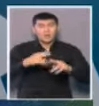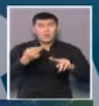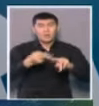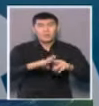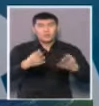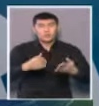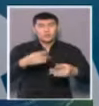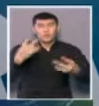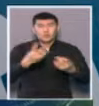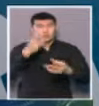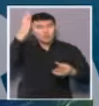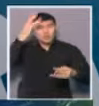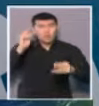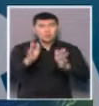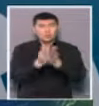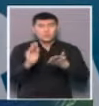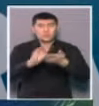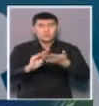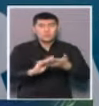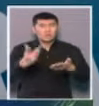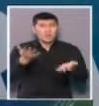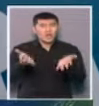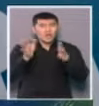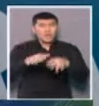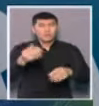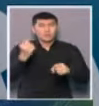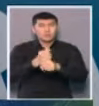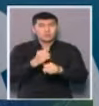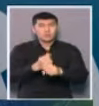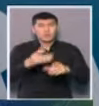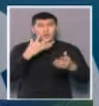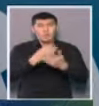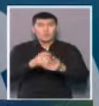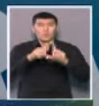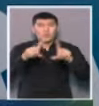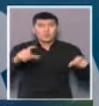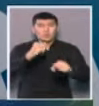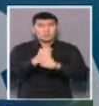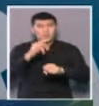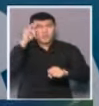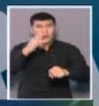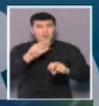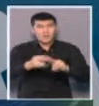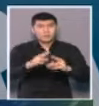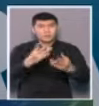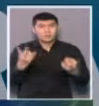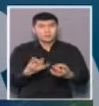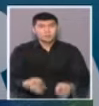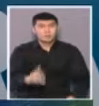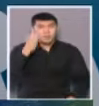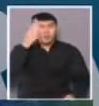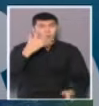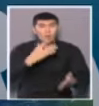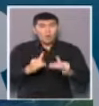өз бір ғылыми айналымға түсіп, өзінің бір мектебін қалыптастырмайынша біздің бүгінгі көрген көрініс кім болады ғой деп ойлаймын. Ал